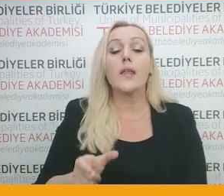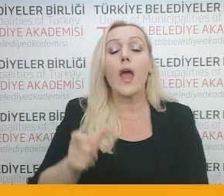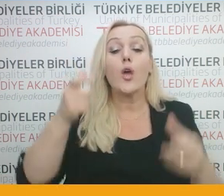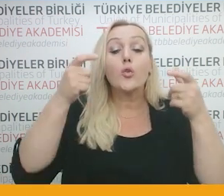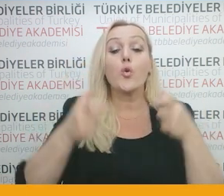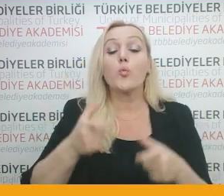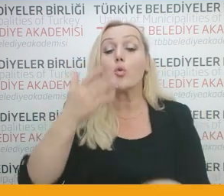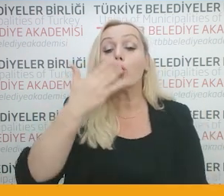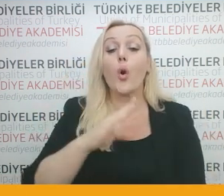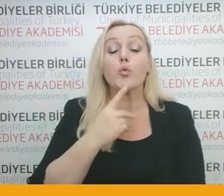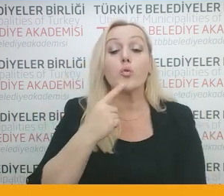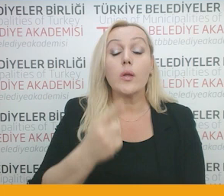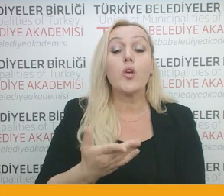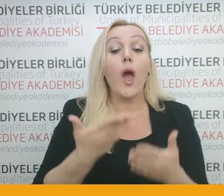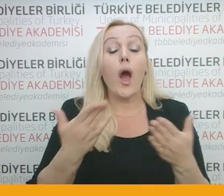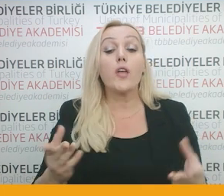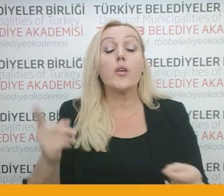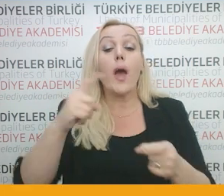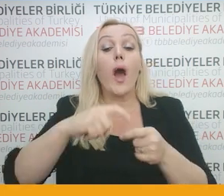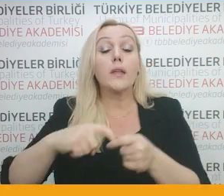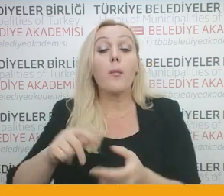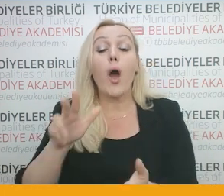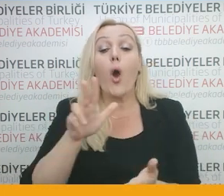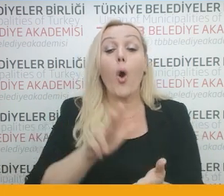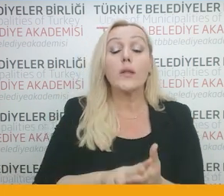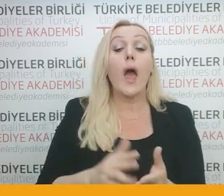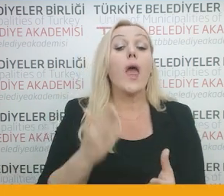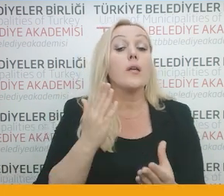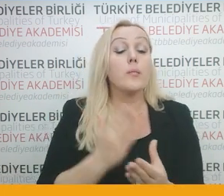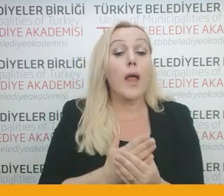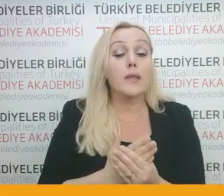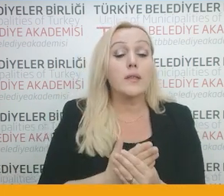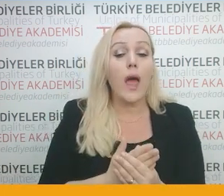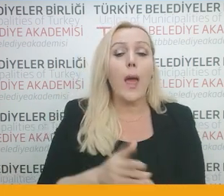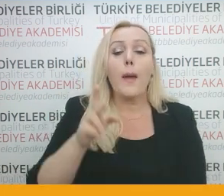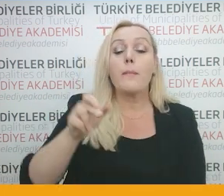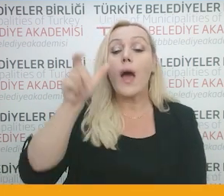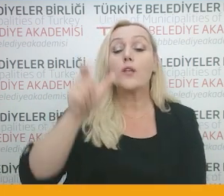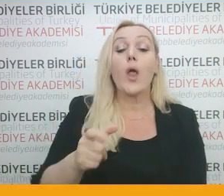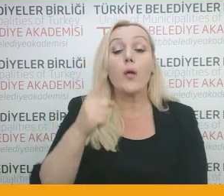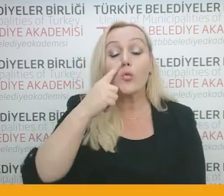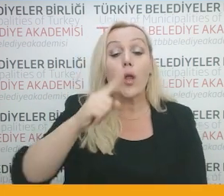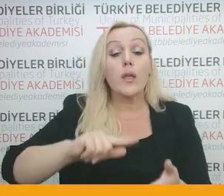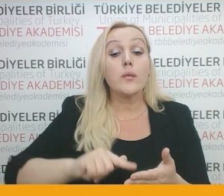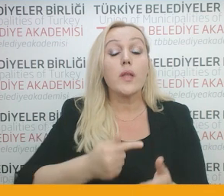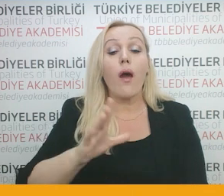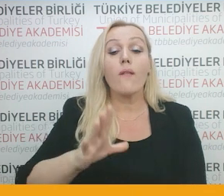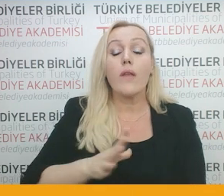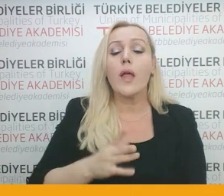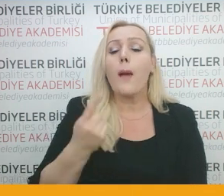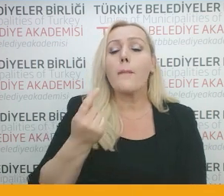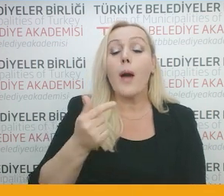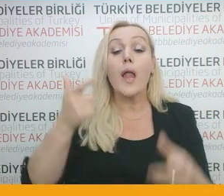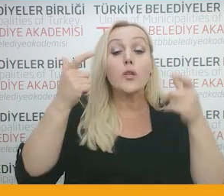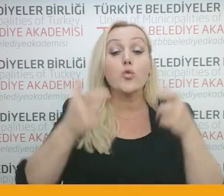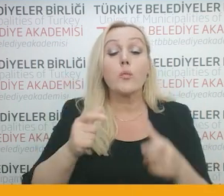vermiş. Ancak atama onay belgesinde örneğin personel müdürünün de bir imzası varsa onun da mali sorumluluğu bulunmaktadır